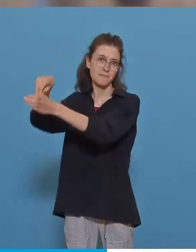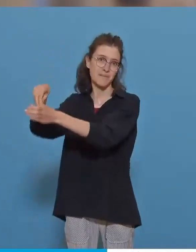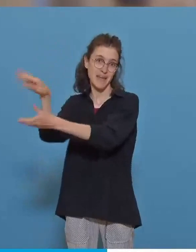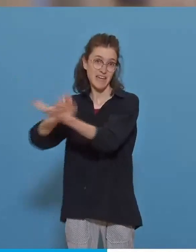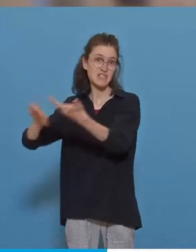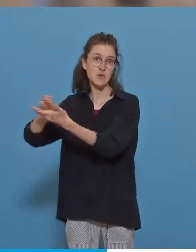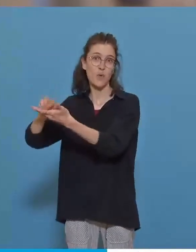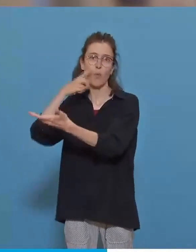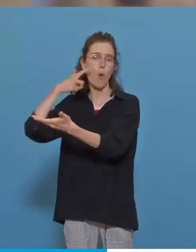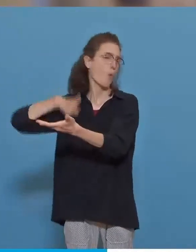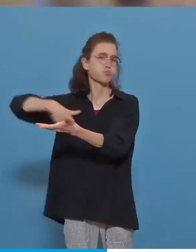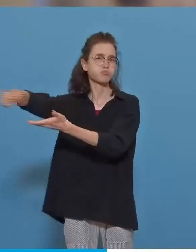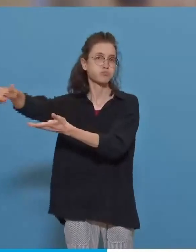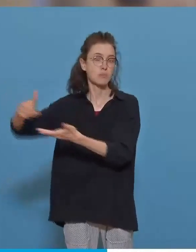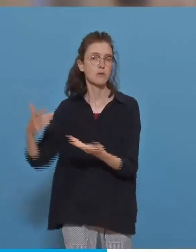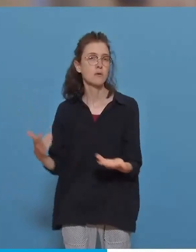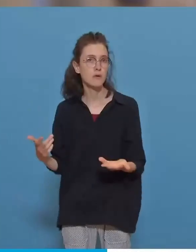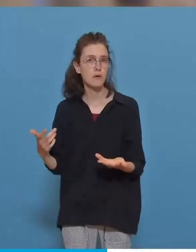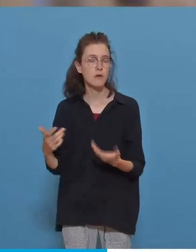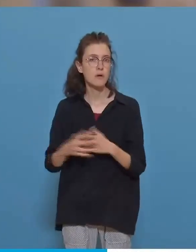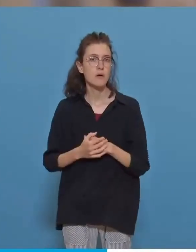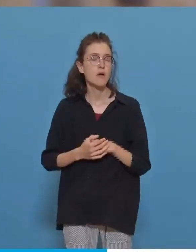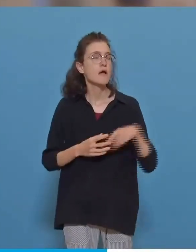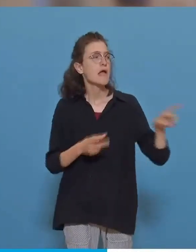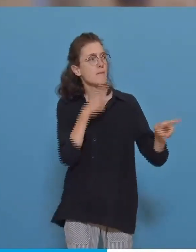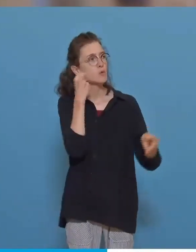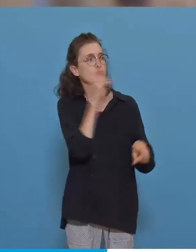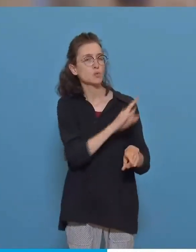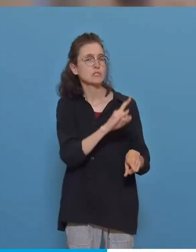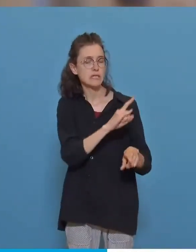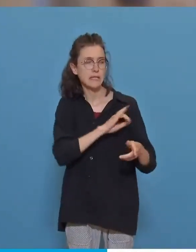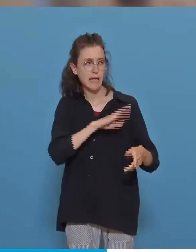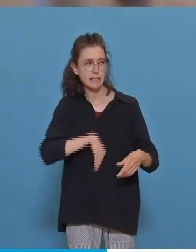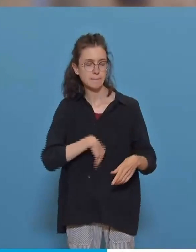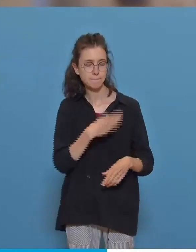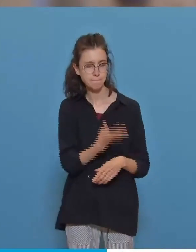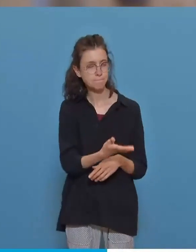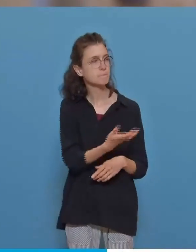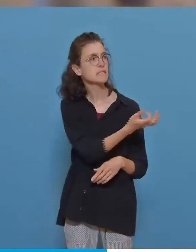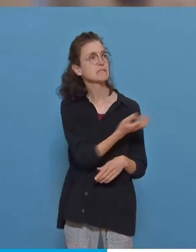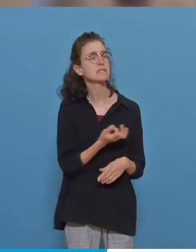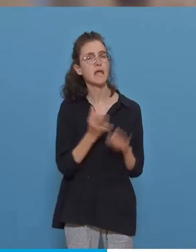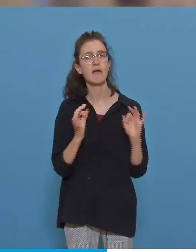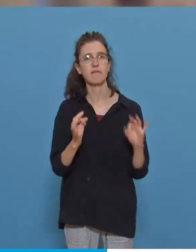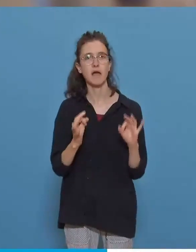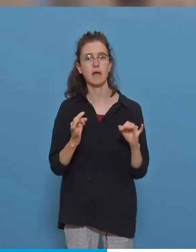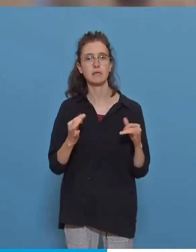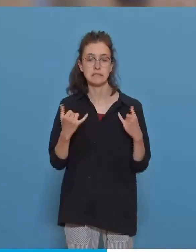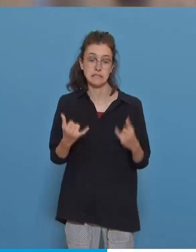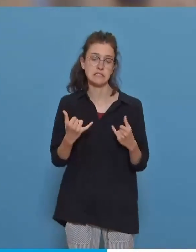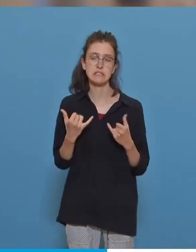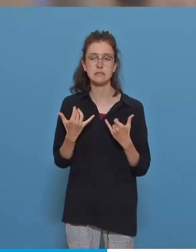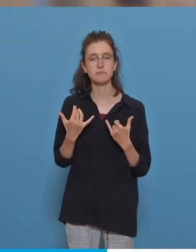Et puis, Monsieur Huchet, pour terminer, vous avez évoqué le fait que le pouvoir en place était, c'était sûrement un lapsus,